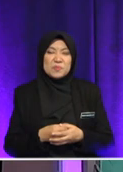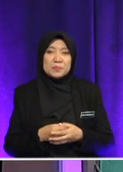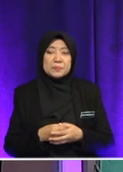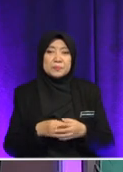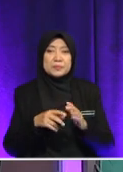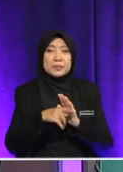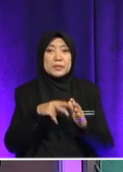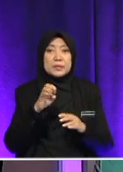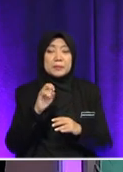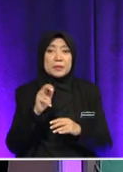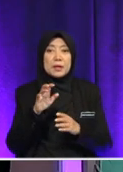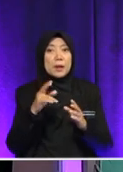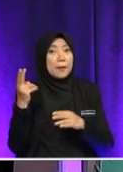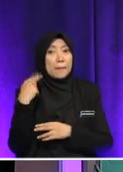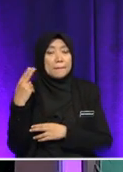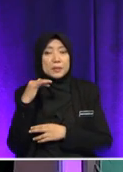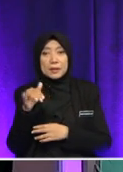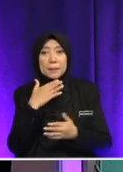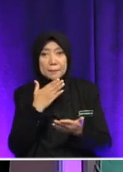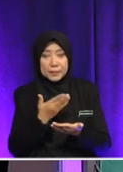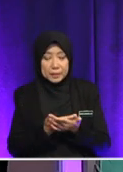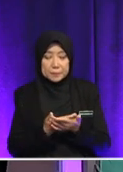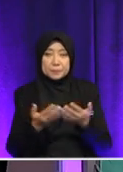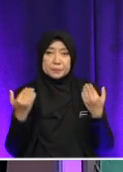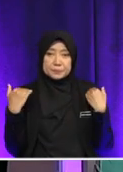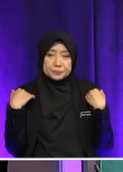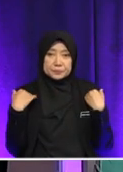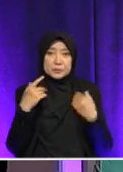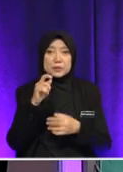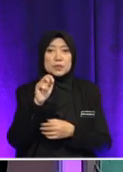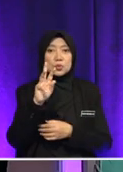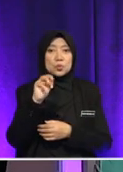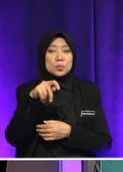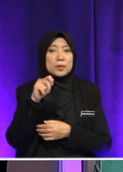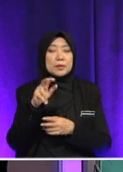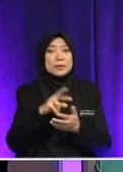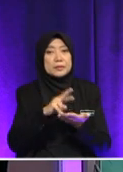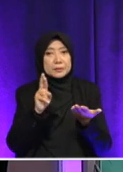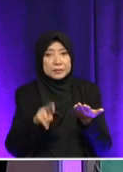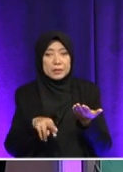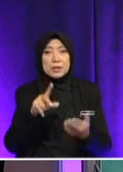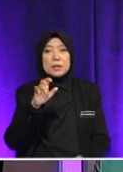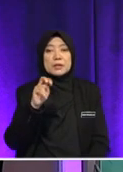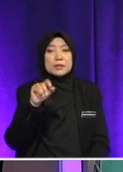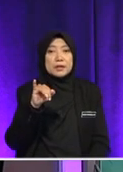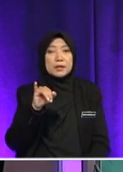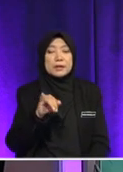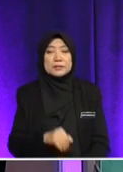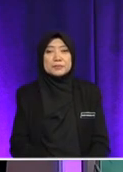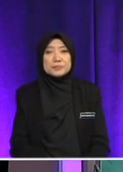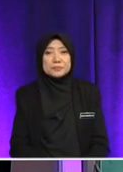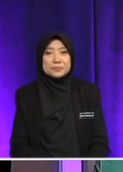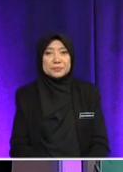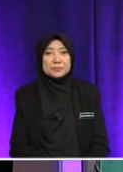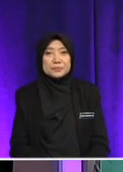haboda elektrik yang baik oke Lepas dulu mempunyai ketupat terendah lengai terhadap bahan kimia Oke